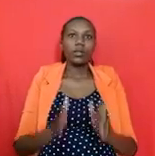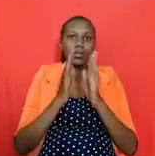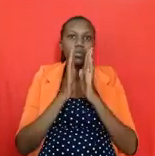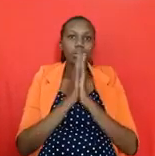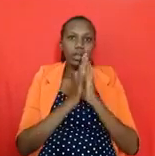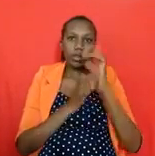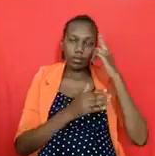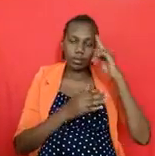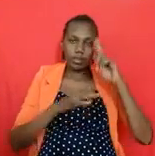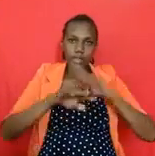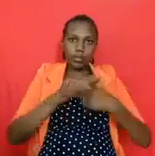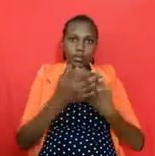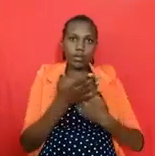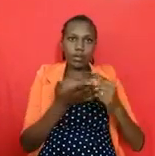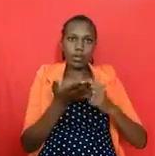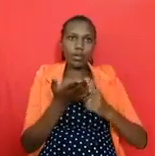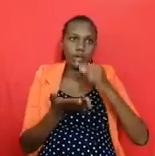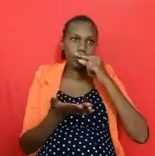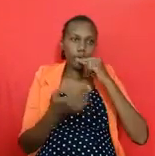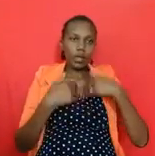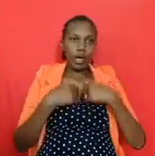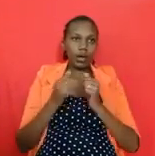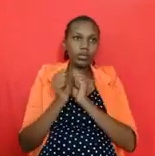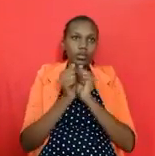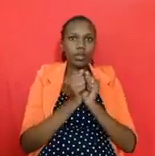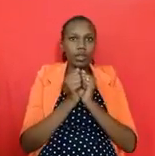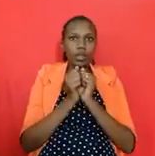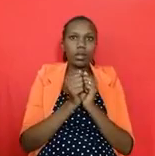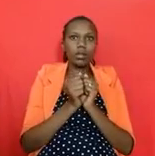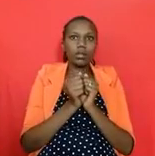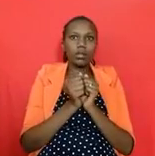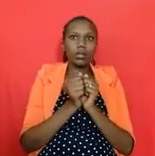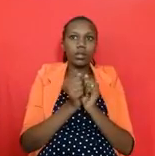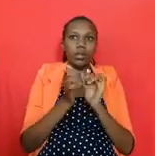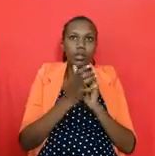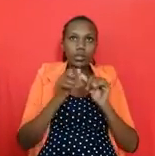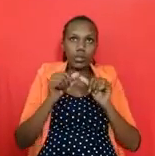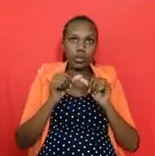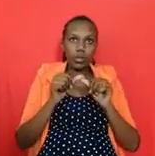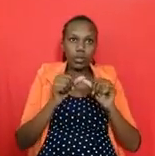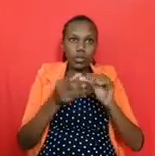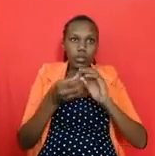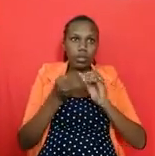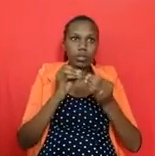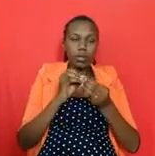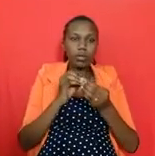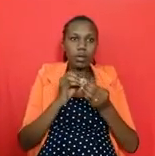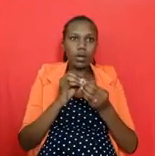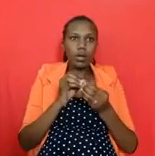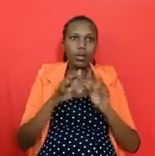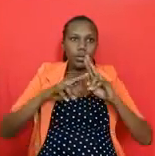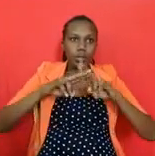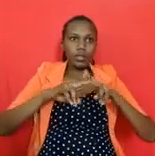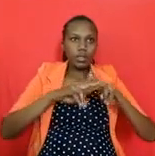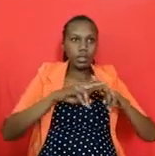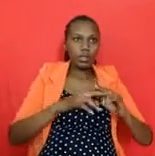kiriria gea de kia madani witu kana gwatani riria theru ratathi namba 27 nituikare